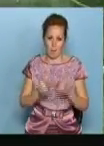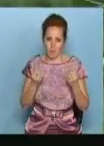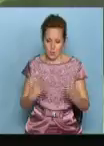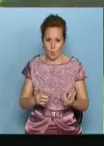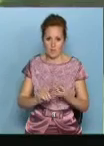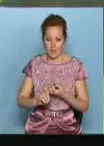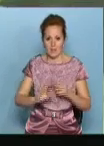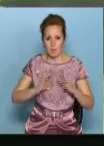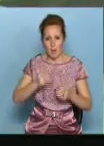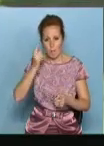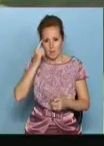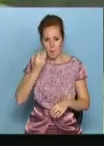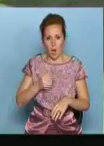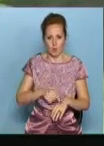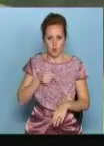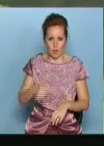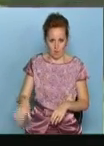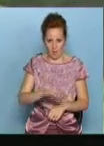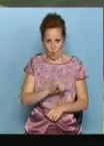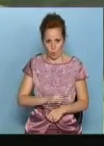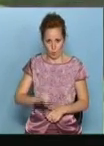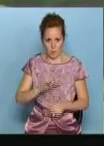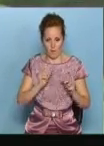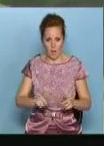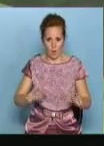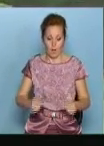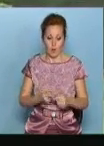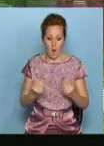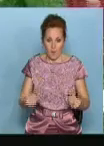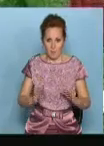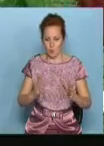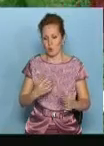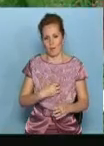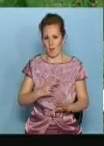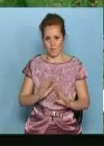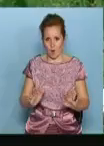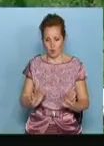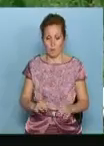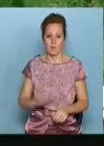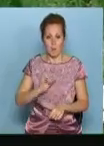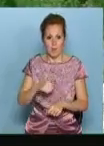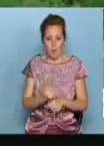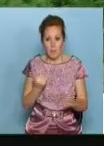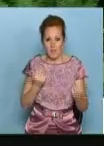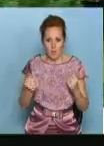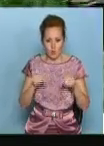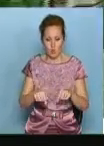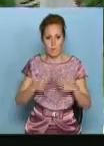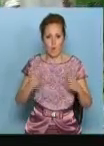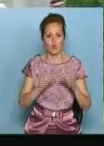миропониманием, мироощущением всего удмуртского народа. Но в данном случае это не важно, считают организаторы. Важно привлечь сюда больше людей,